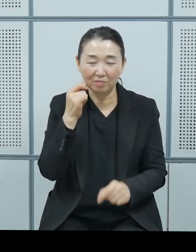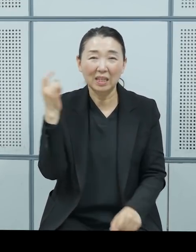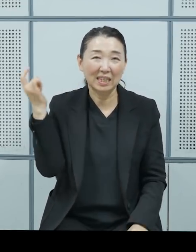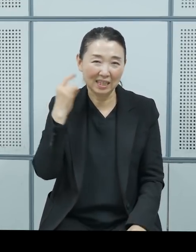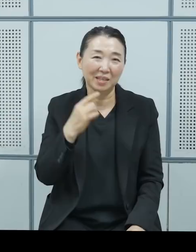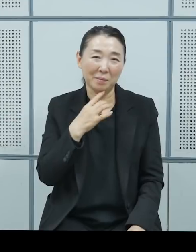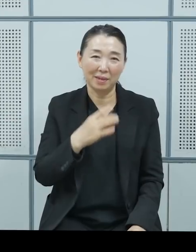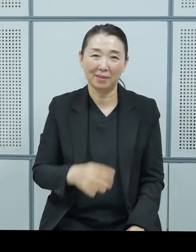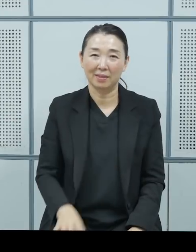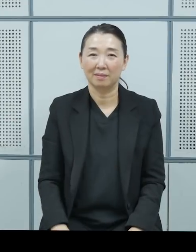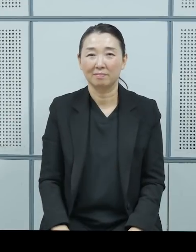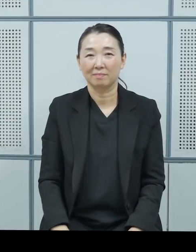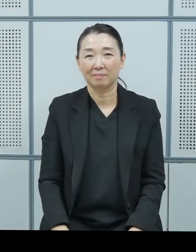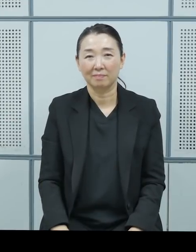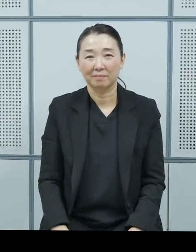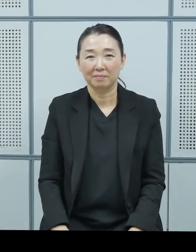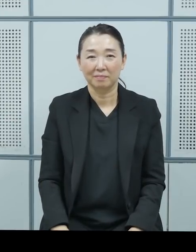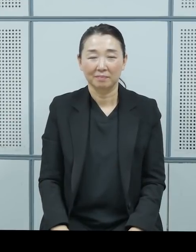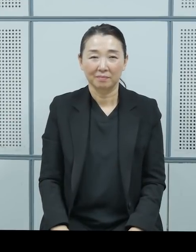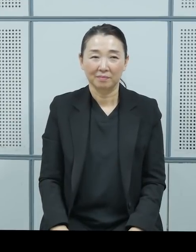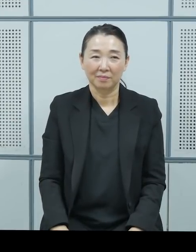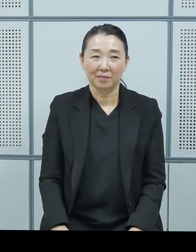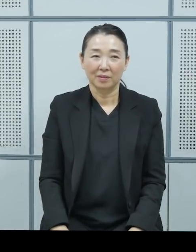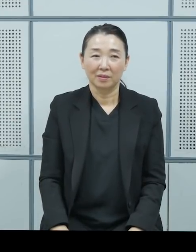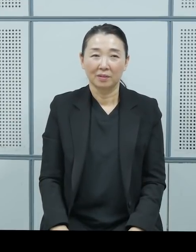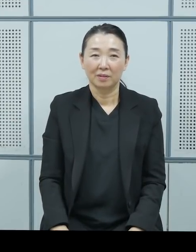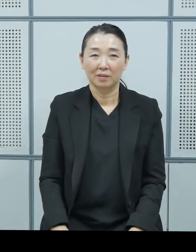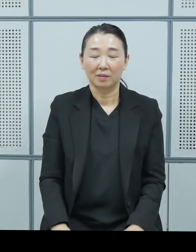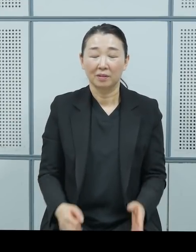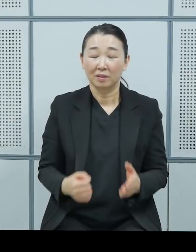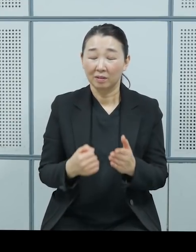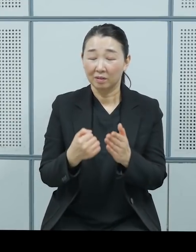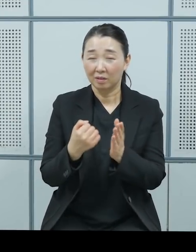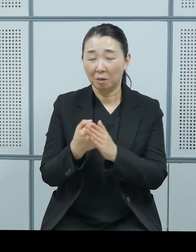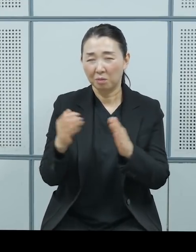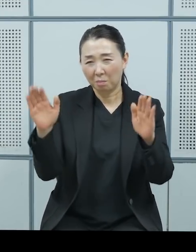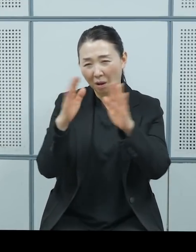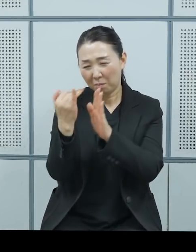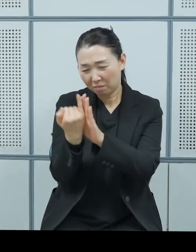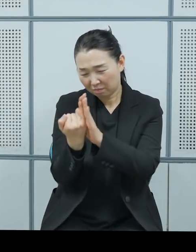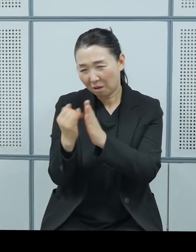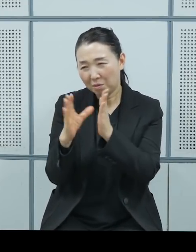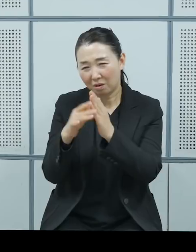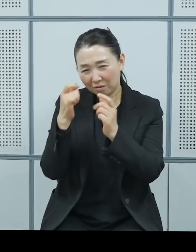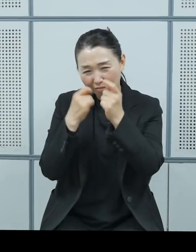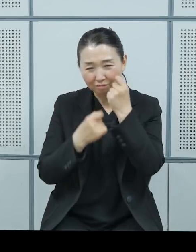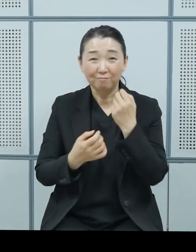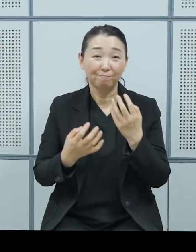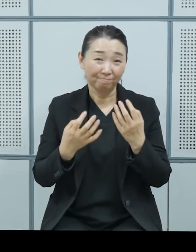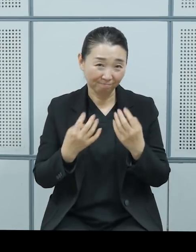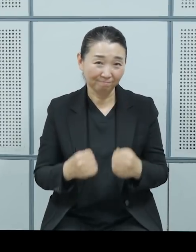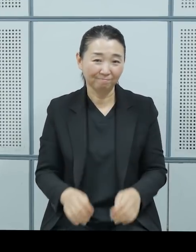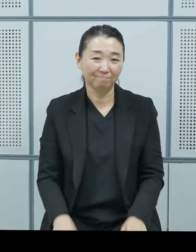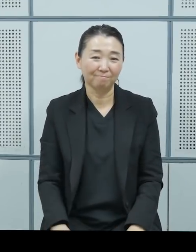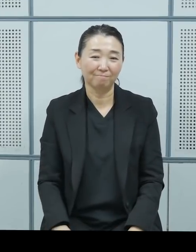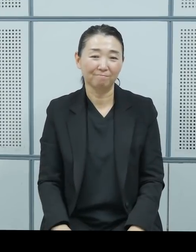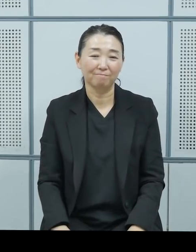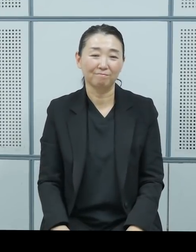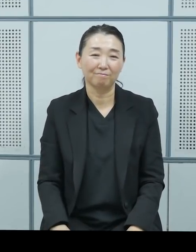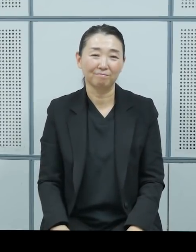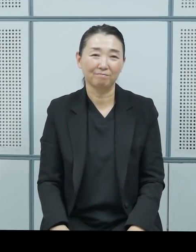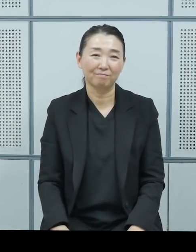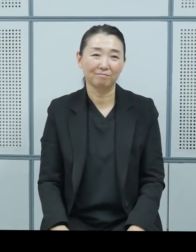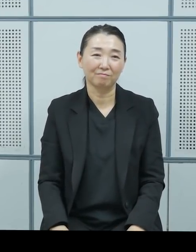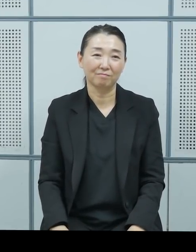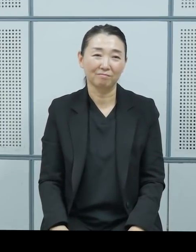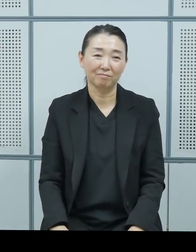듣기만 하죠. 예. 그래서 밤에 그 간병하다가 운 적도 많고요. 왜 아니겠어요? 그렇지만 이제 간병할